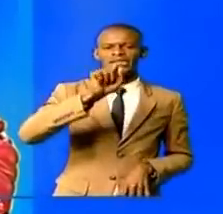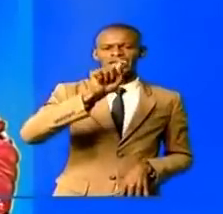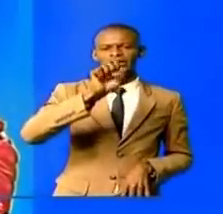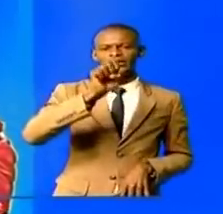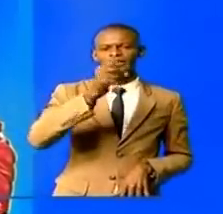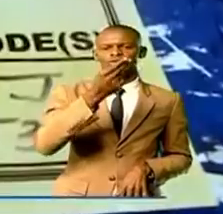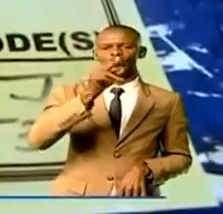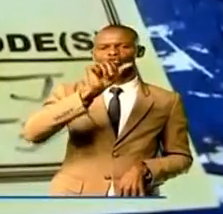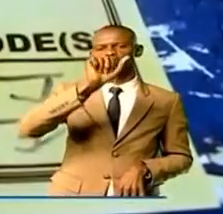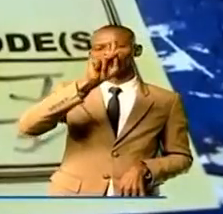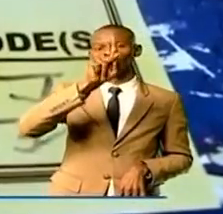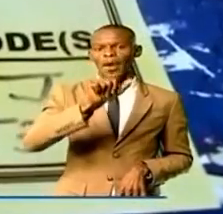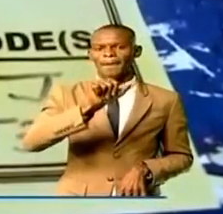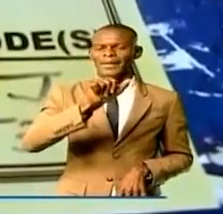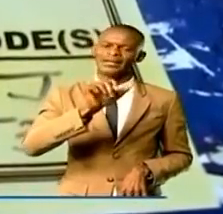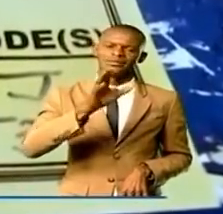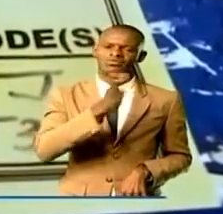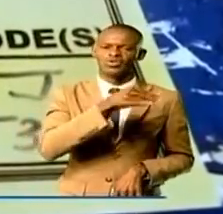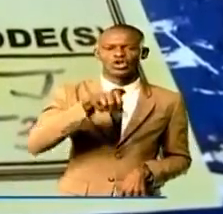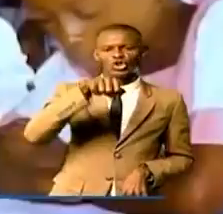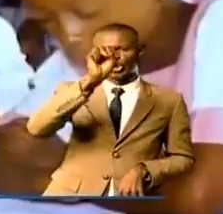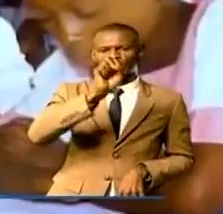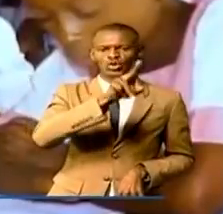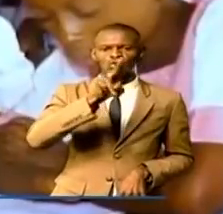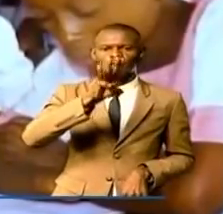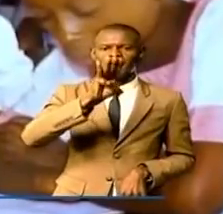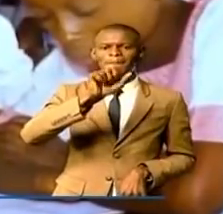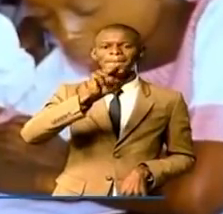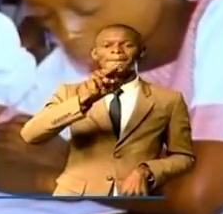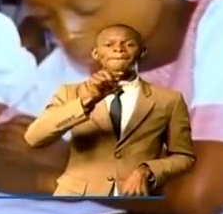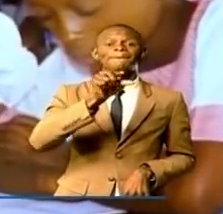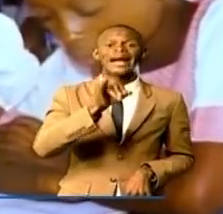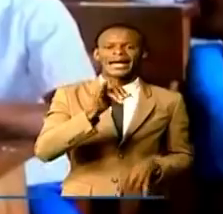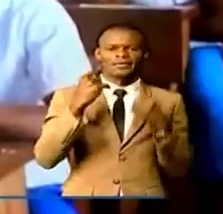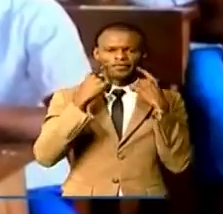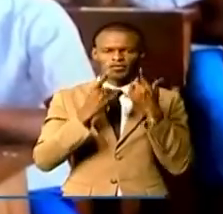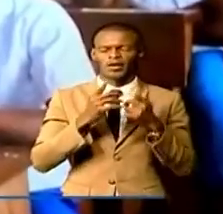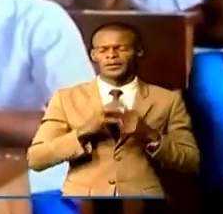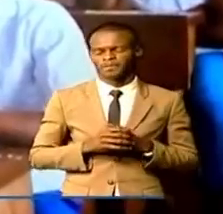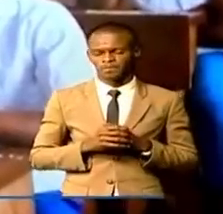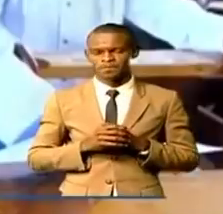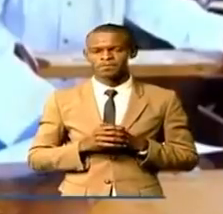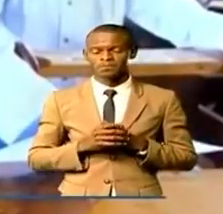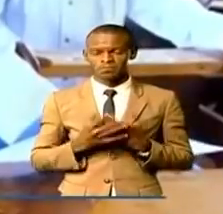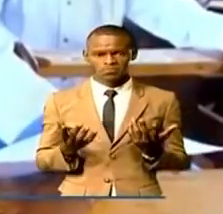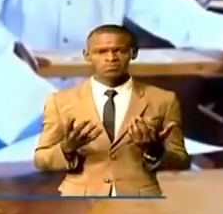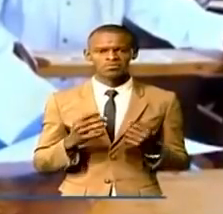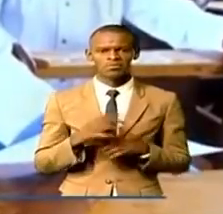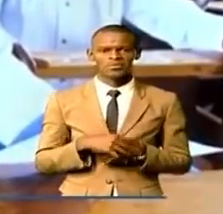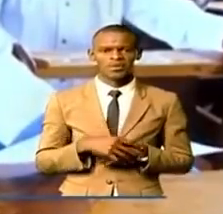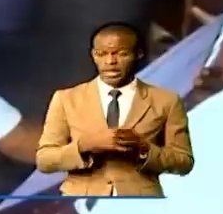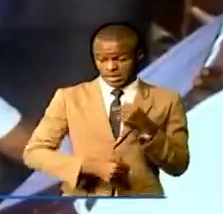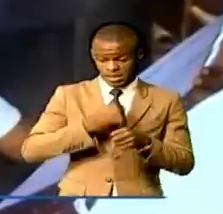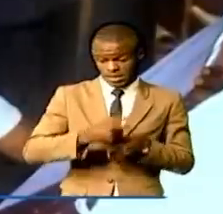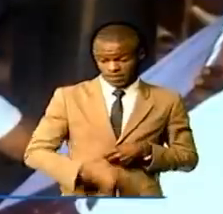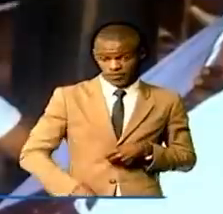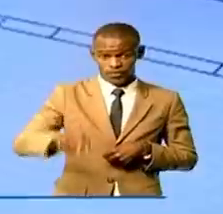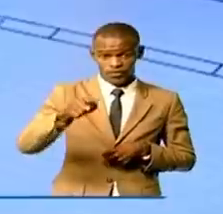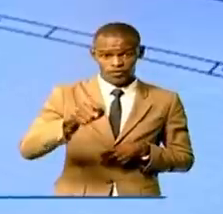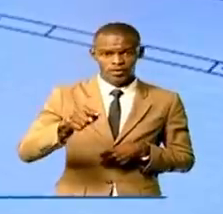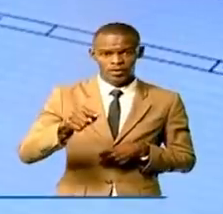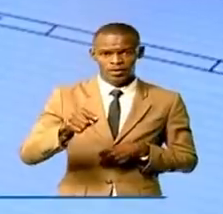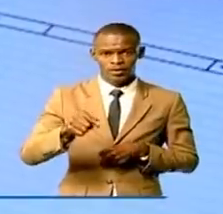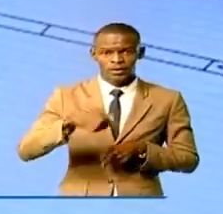Dondo. Le calendrier scolaire 2021-2022 vient d'être respecté dans la province du Sud-Ubangi avec l'organisation ce lundi 23 mai